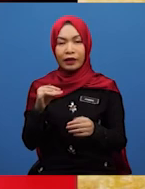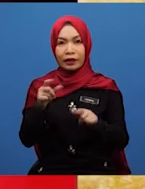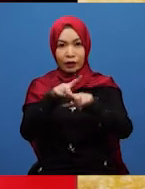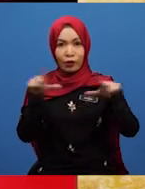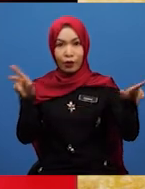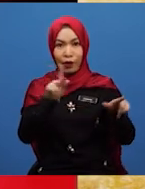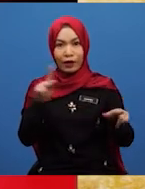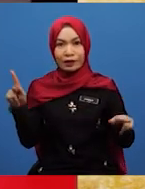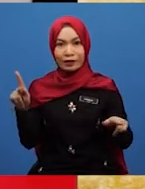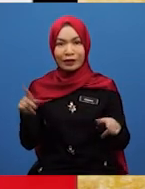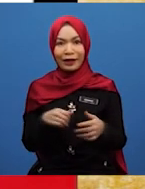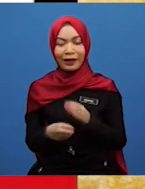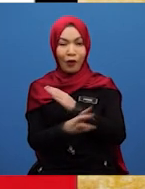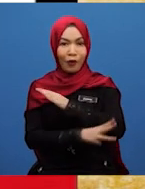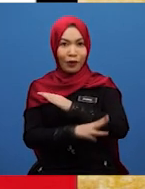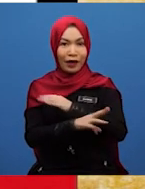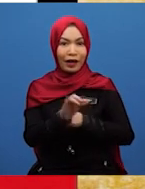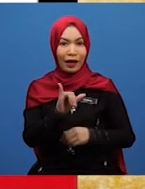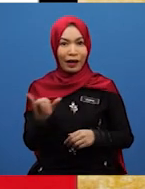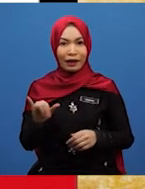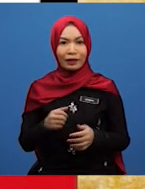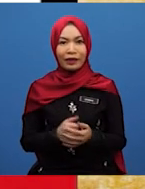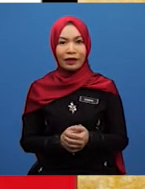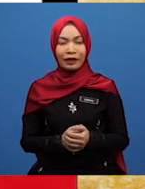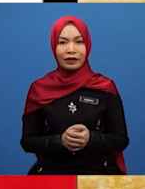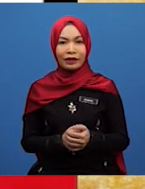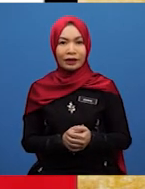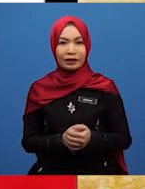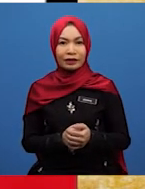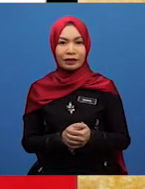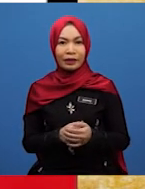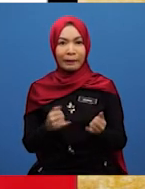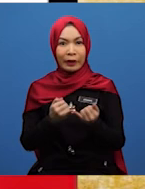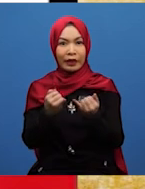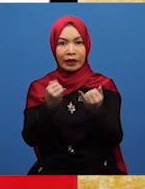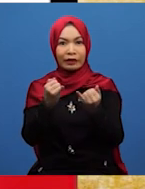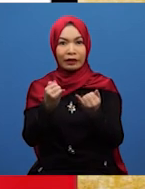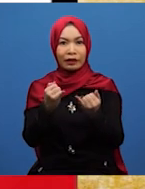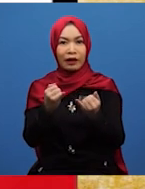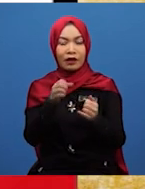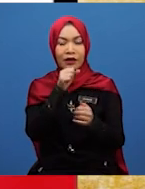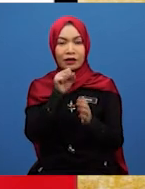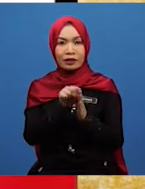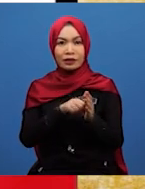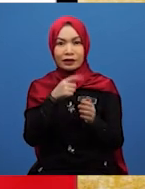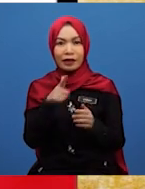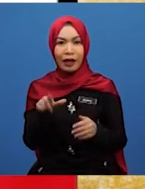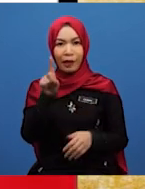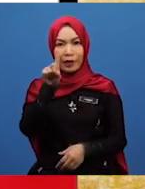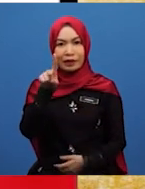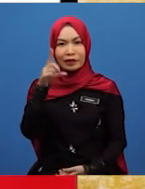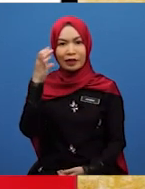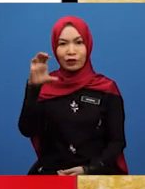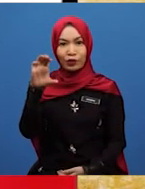diperluaskan sehingga ke Baram. Dinasti Brooke memerintah Sarawak selama 100 tahun dan mencapai kemasyhuran sebagai